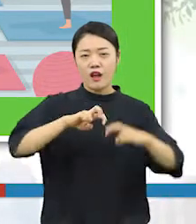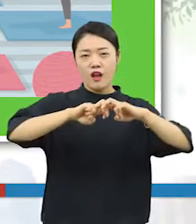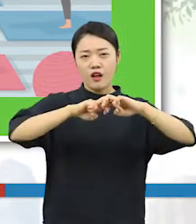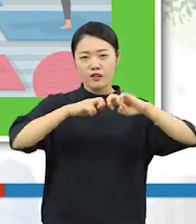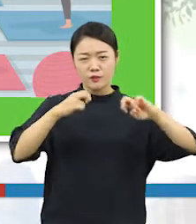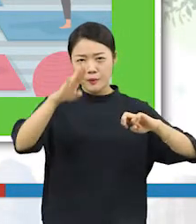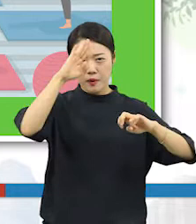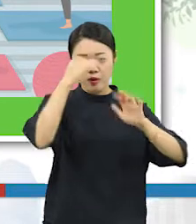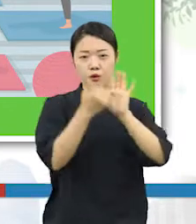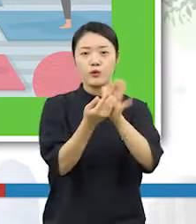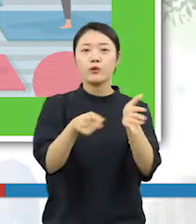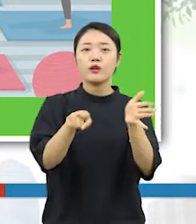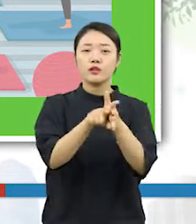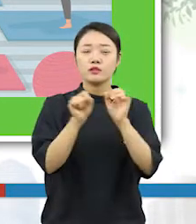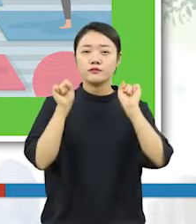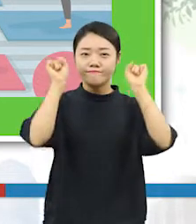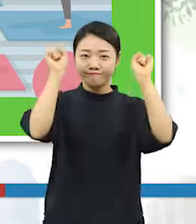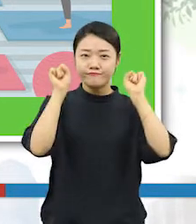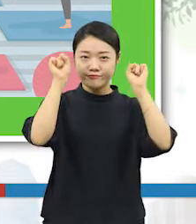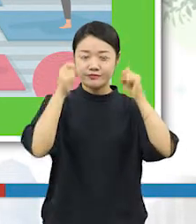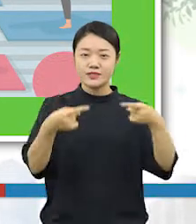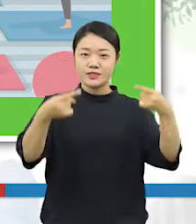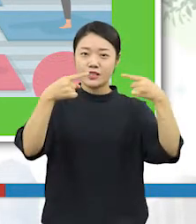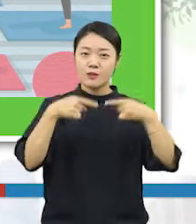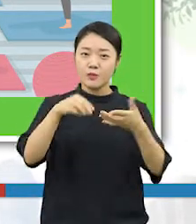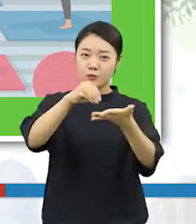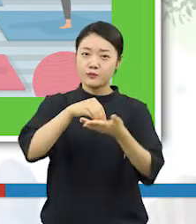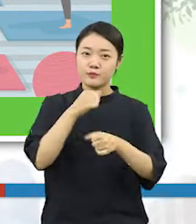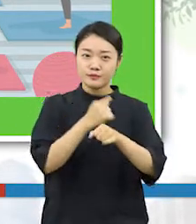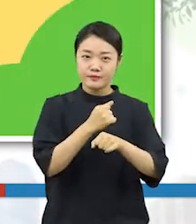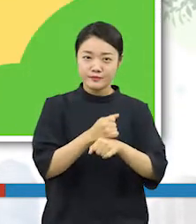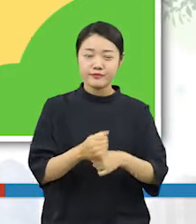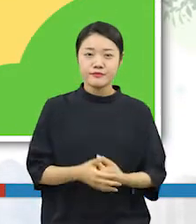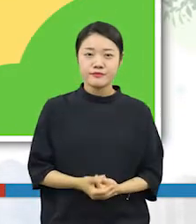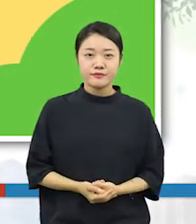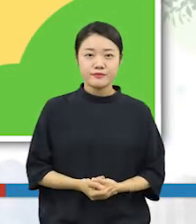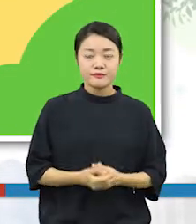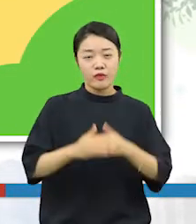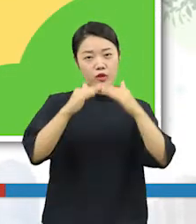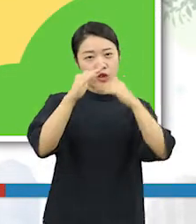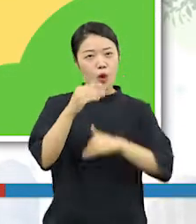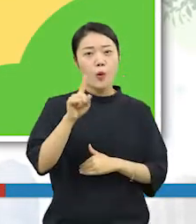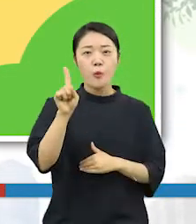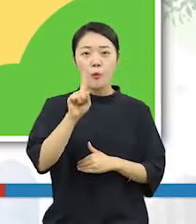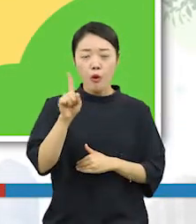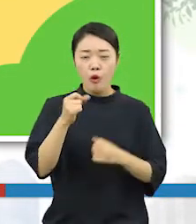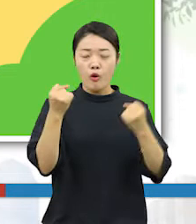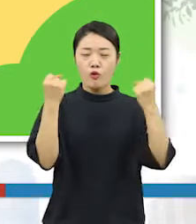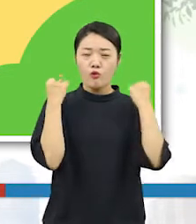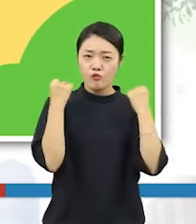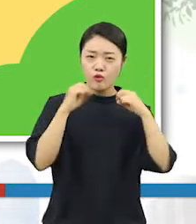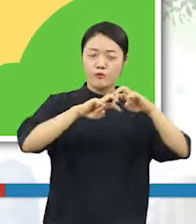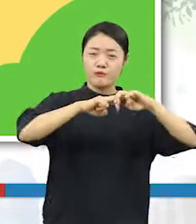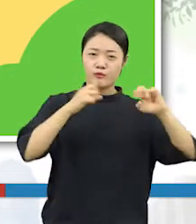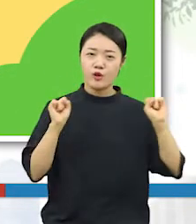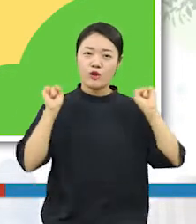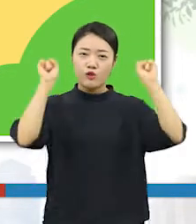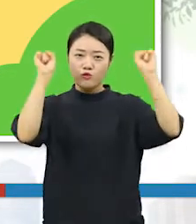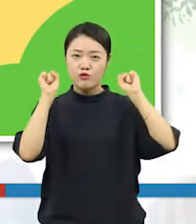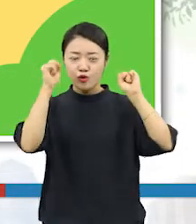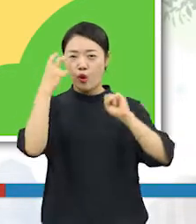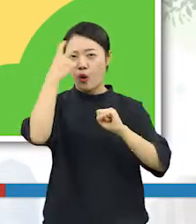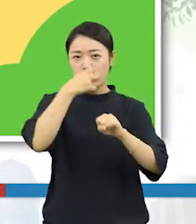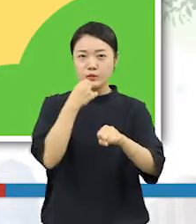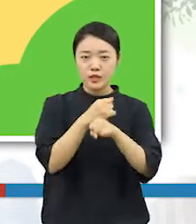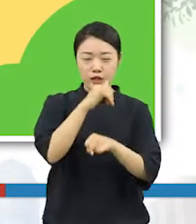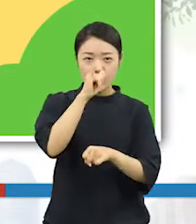근골격계 질환 예방을 위해 성인 체조교실 참여자를 모집합니다. 내용은 근력 운동 및 스트레칭, 체성분